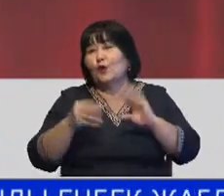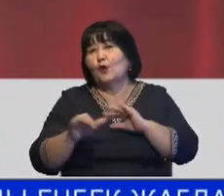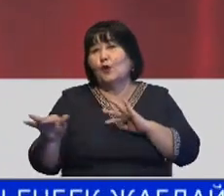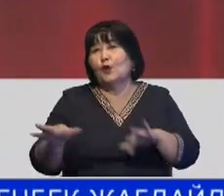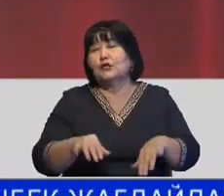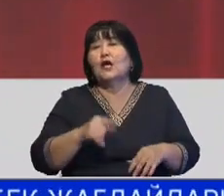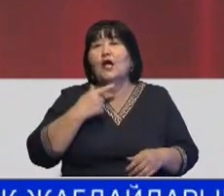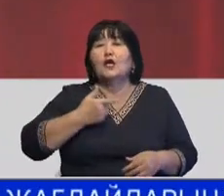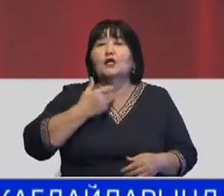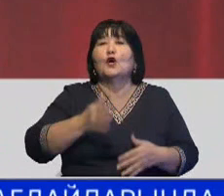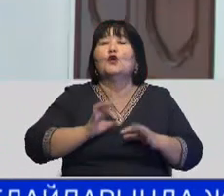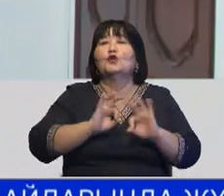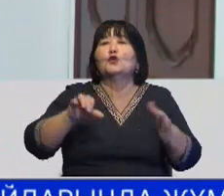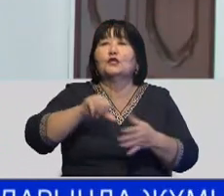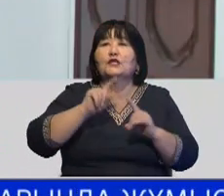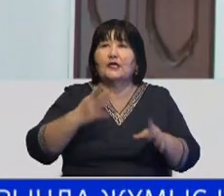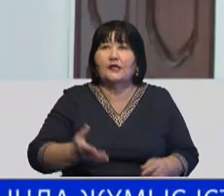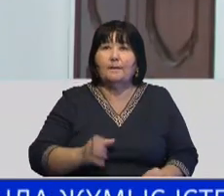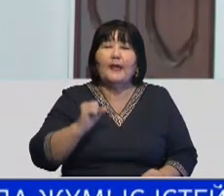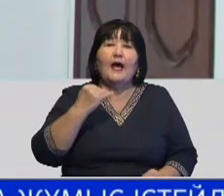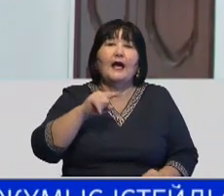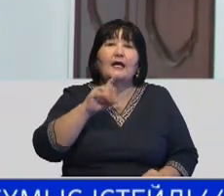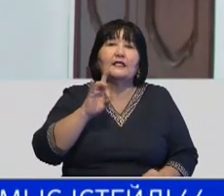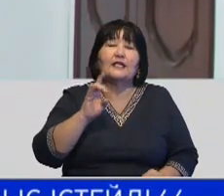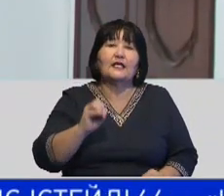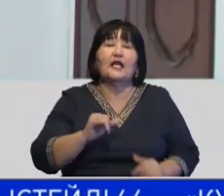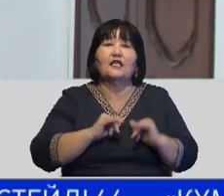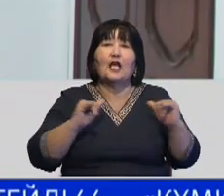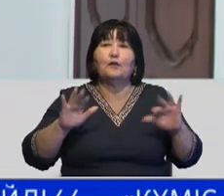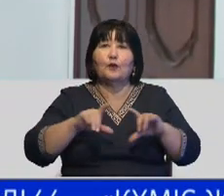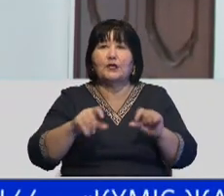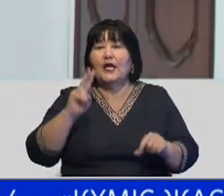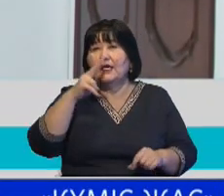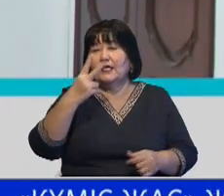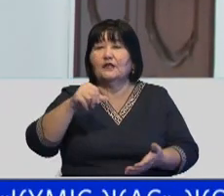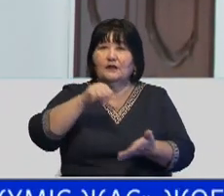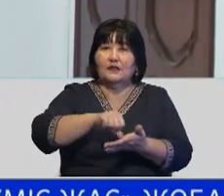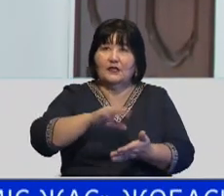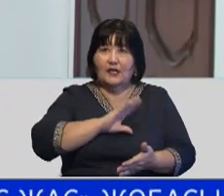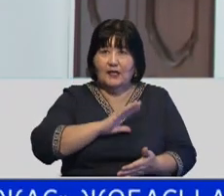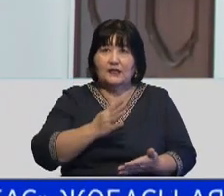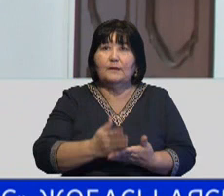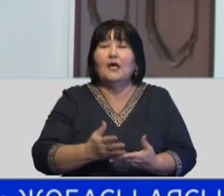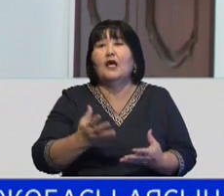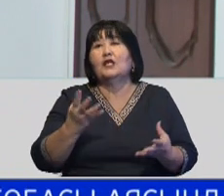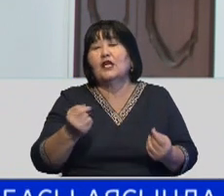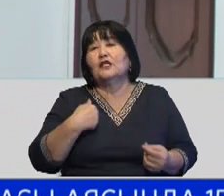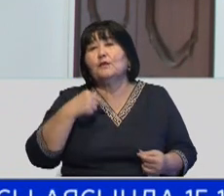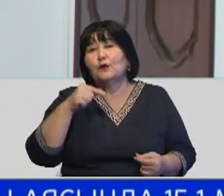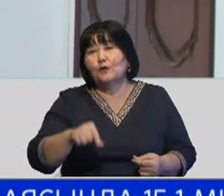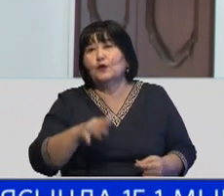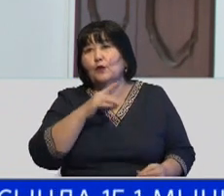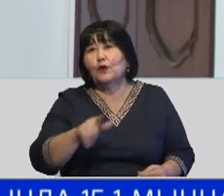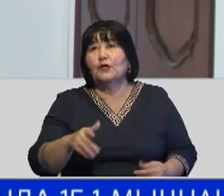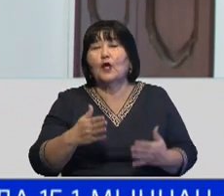шараның жүргізушісі ретінде танылды. Айзере балаларды дамыту орталығына 2 жылдан бері өнер көрсетіп келемін. Және де мен осы уақытқа